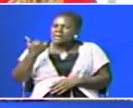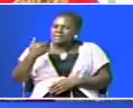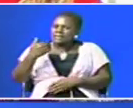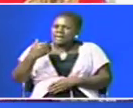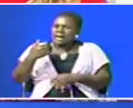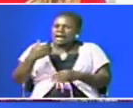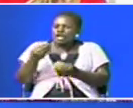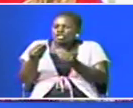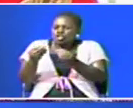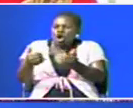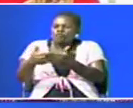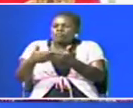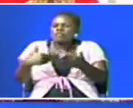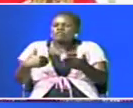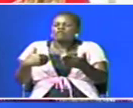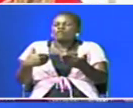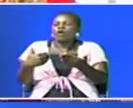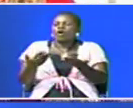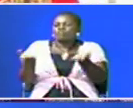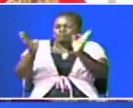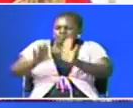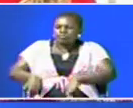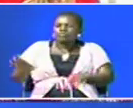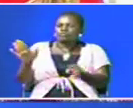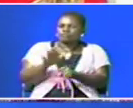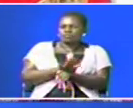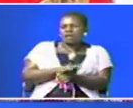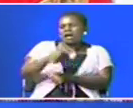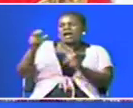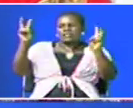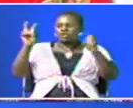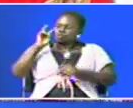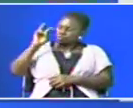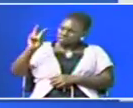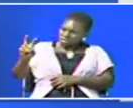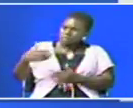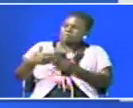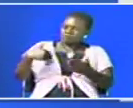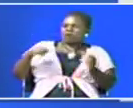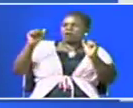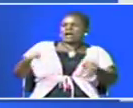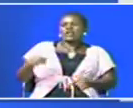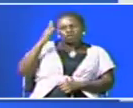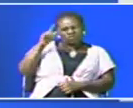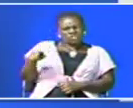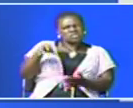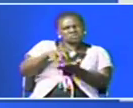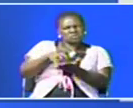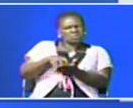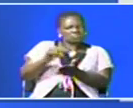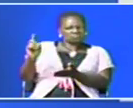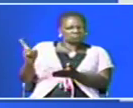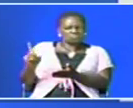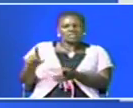ufa kuliko ungoje gorofa ianguke uanze upya. Kuna mambo unaweza yaona kabisa ukajua hapa mimi hii hali sio, na